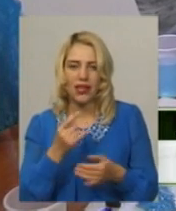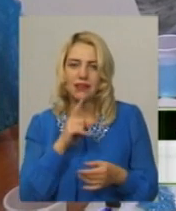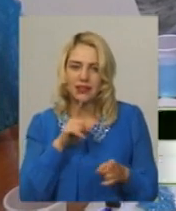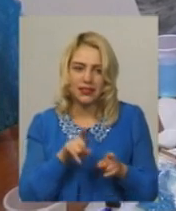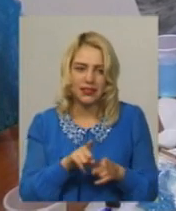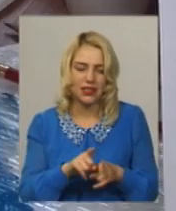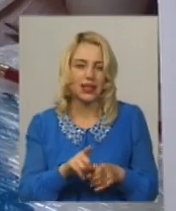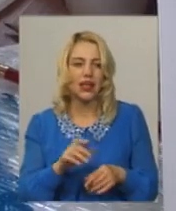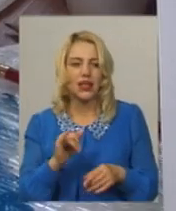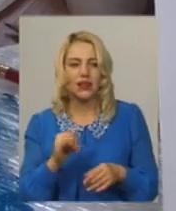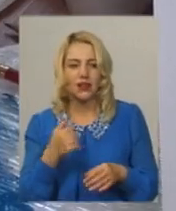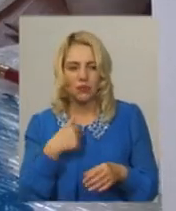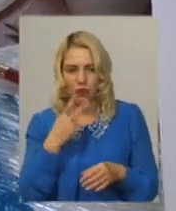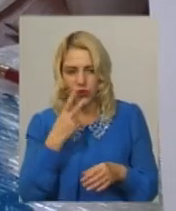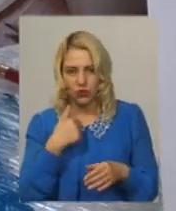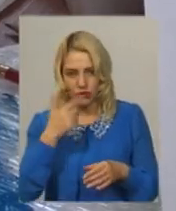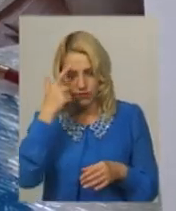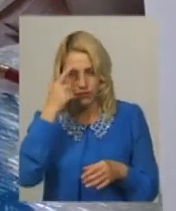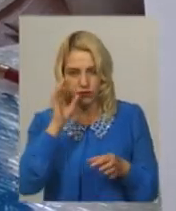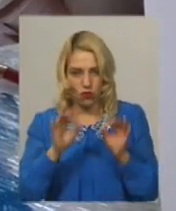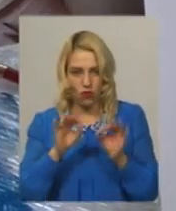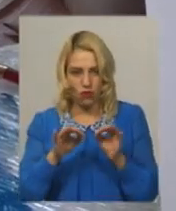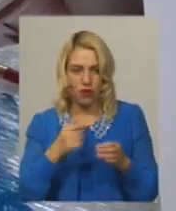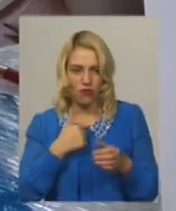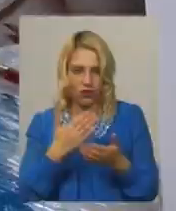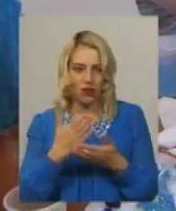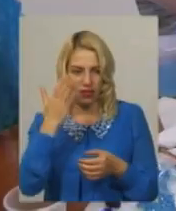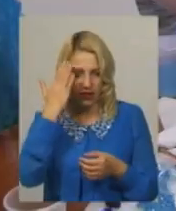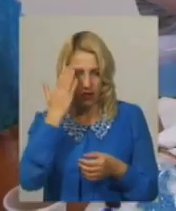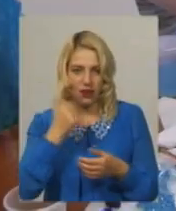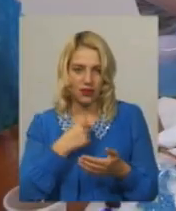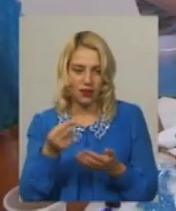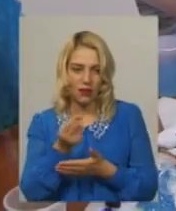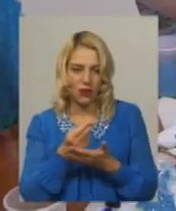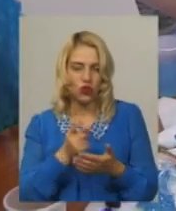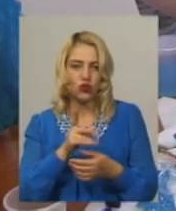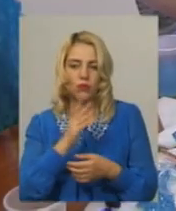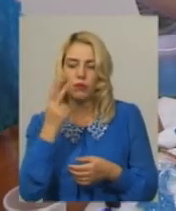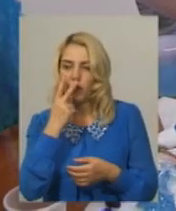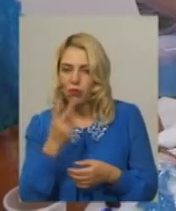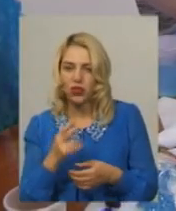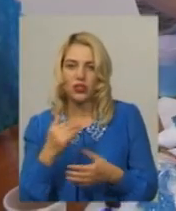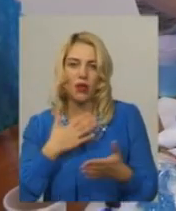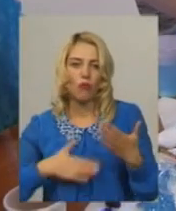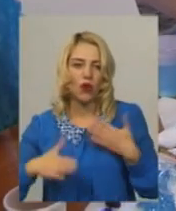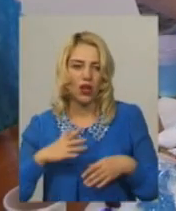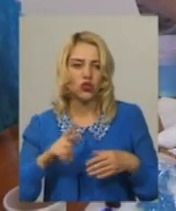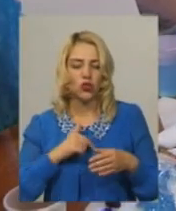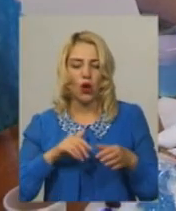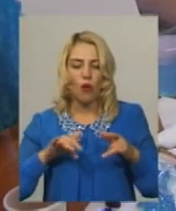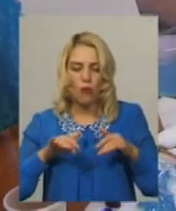ще є щось здравого, що тут якогось таланта. Я хочу, щоб вона іменно порадувалася, що процес іде, що